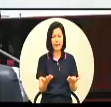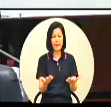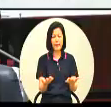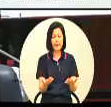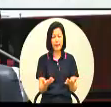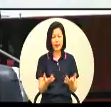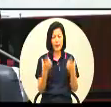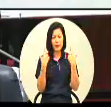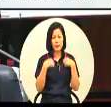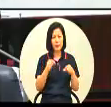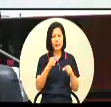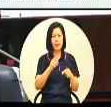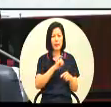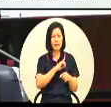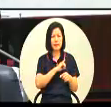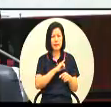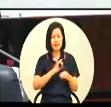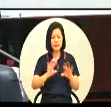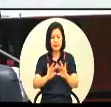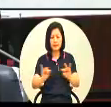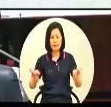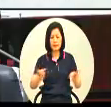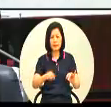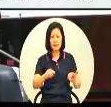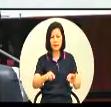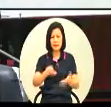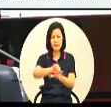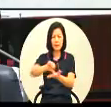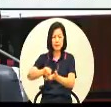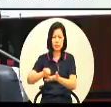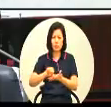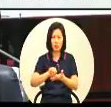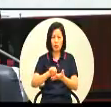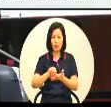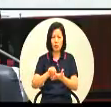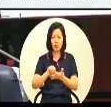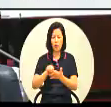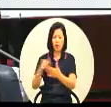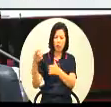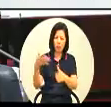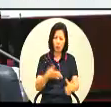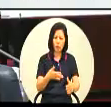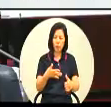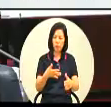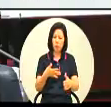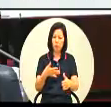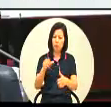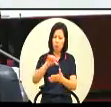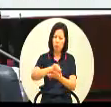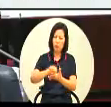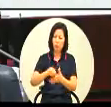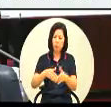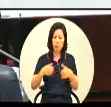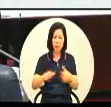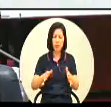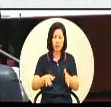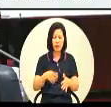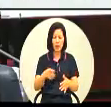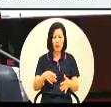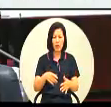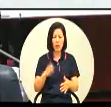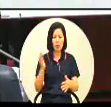一开始又不愿意来承受这个农耕的一个传承的时候，结果这个农地是放旁